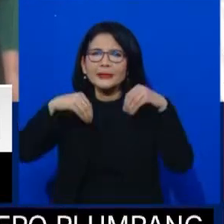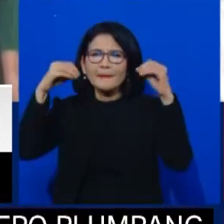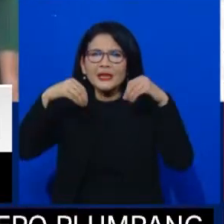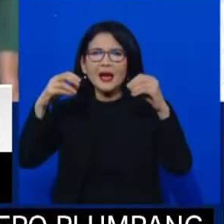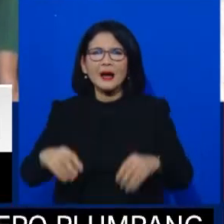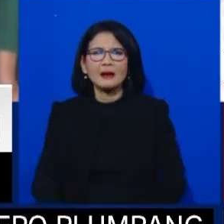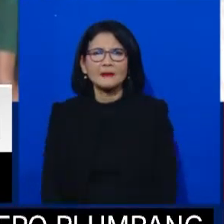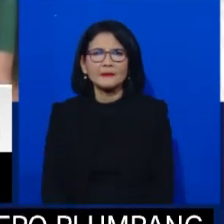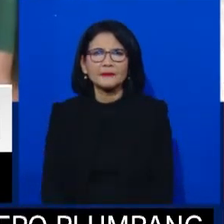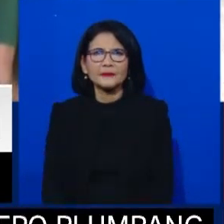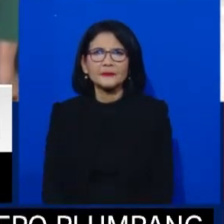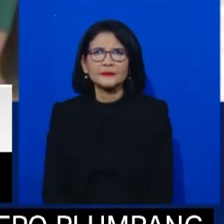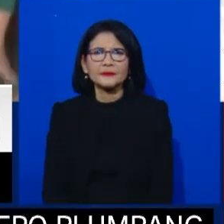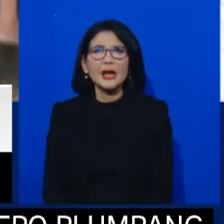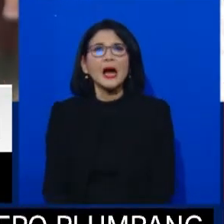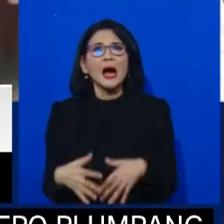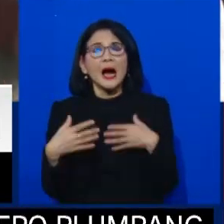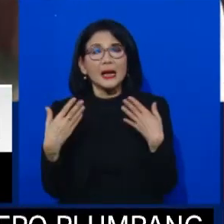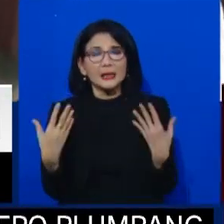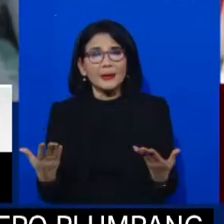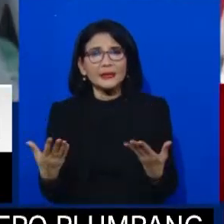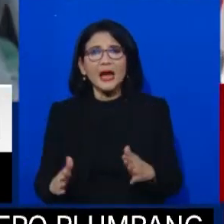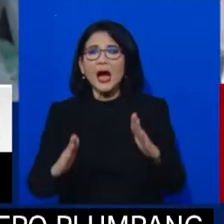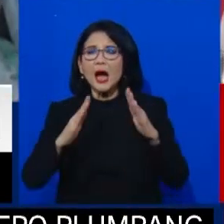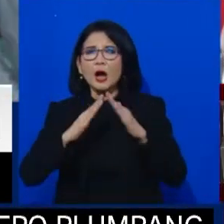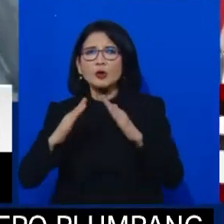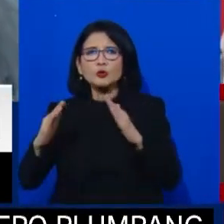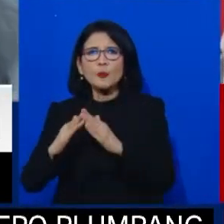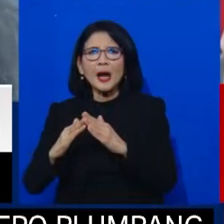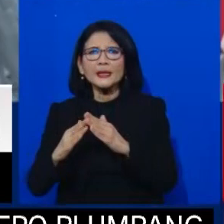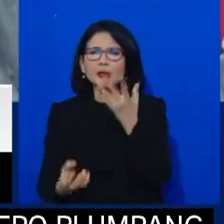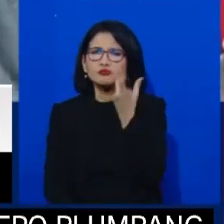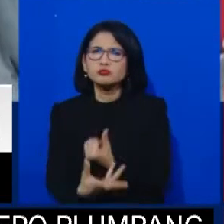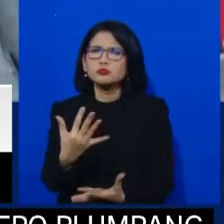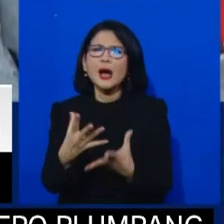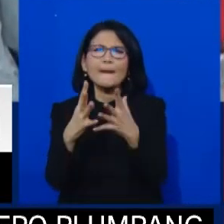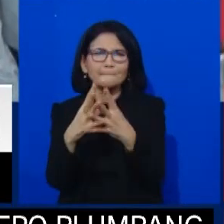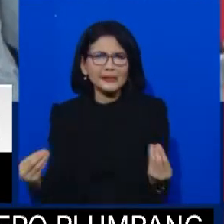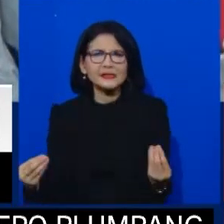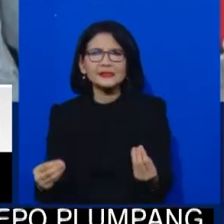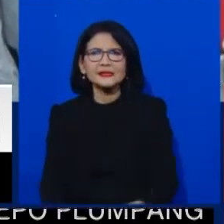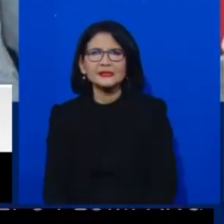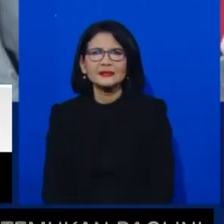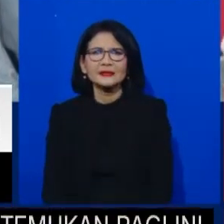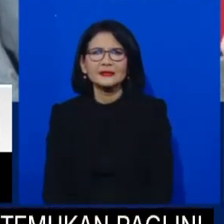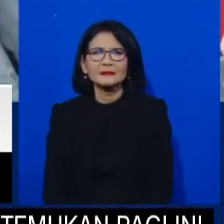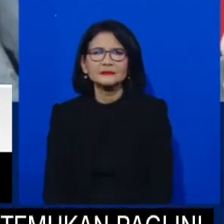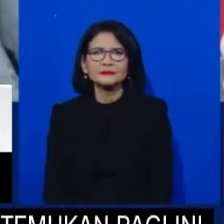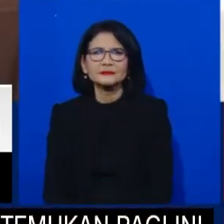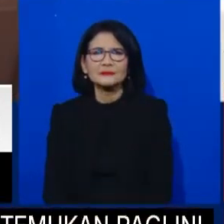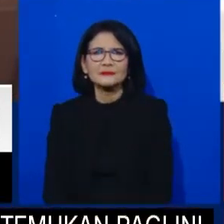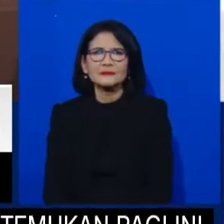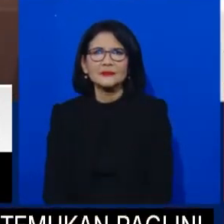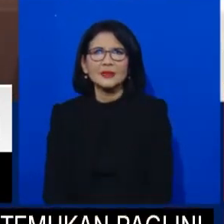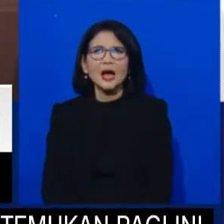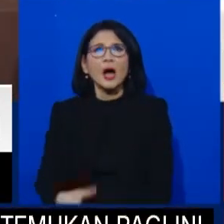sehingga mengakibatkan kediaman atau rumah mereka hangus terbakar, sehingga tadi dikatakan bahwa ketika